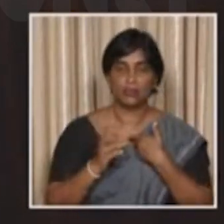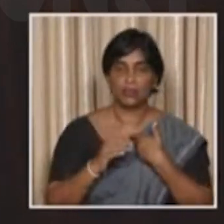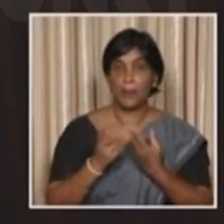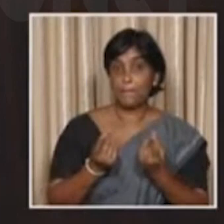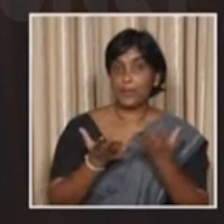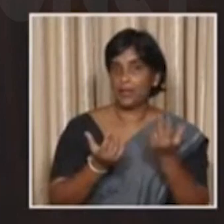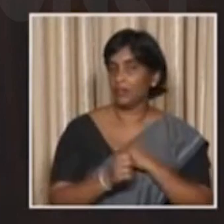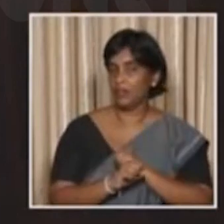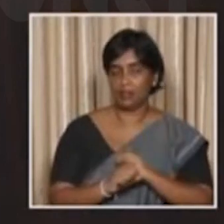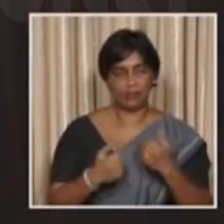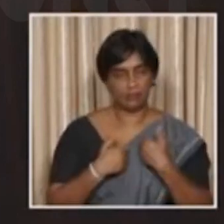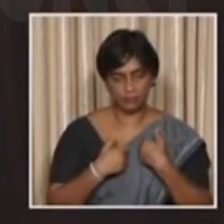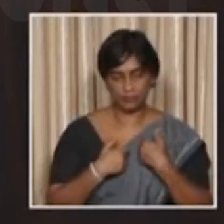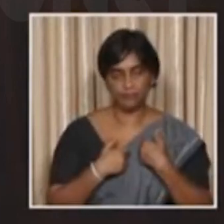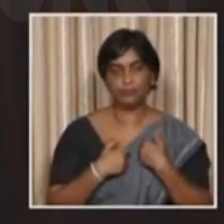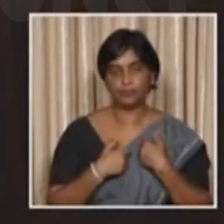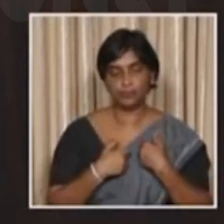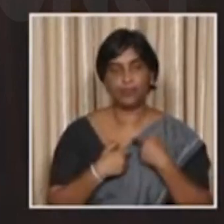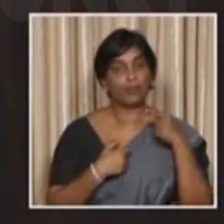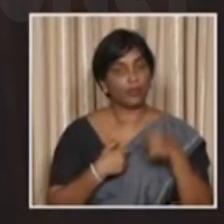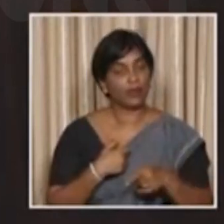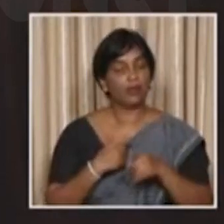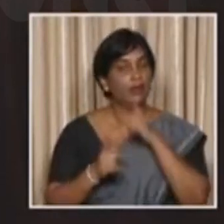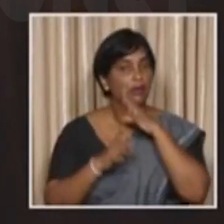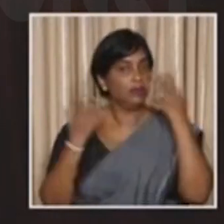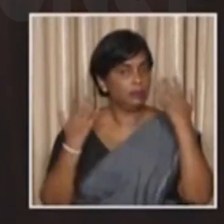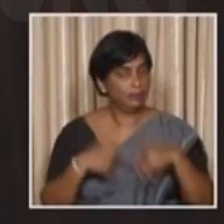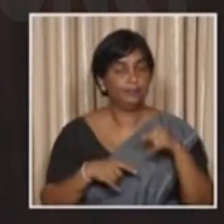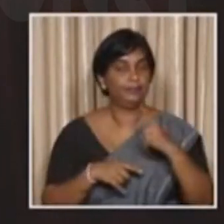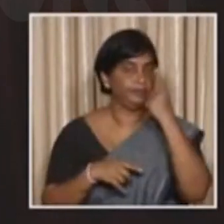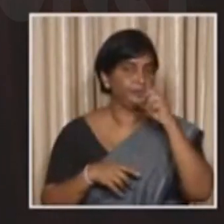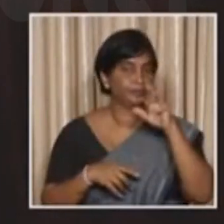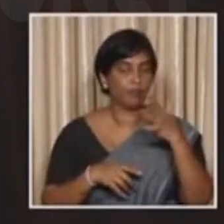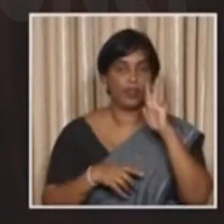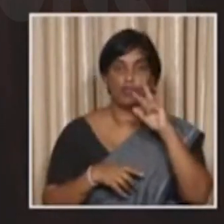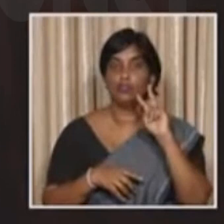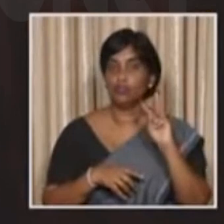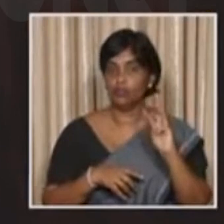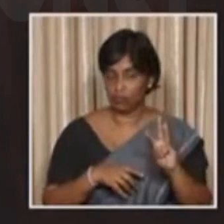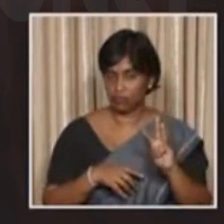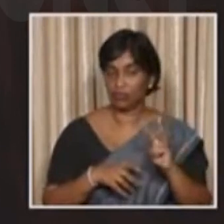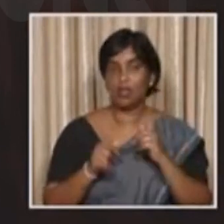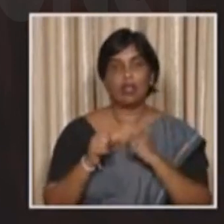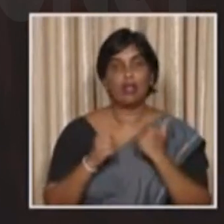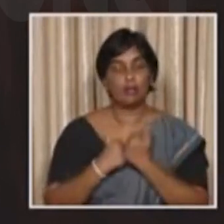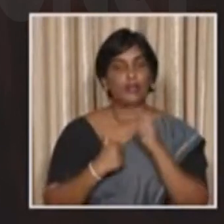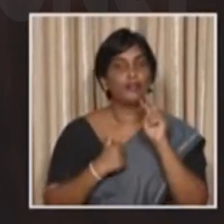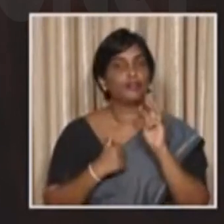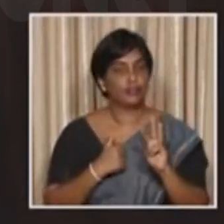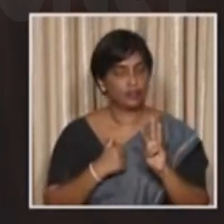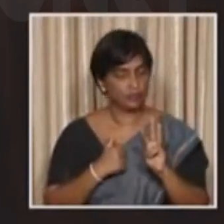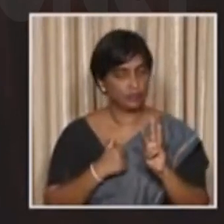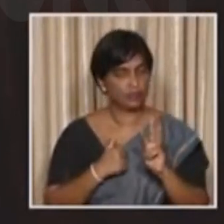ගත්ත මුකුත් නැහැ කරු කතානායකතුමනි මේ කතාව අවසන් කරන්නේ 1993 අප්‍රේල් 23